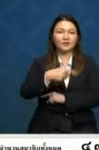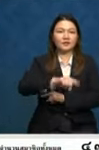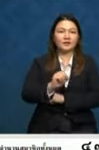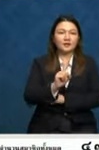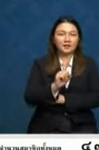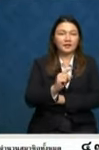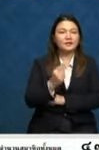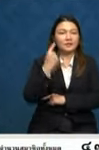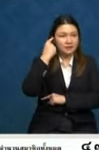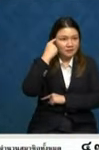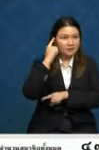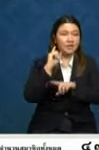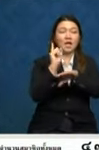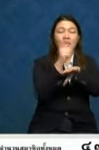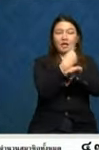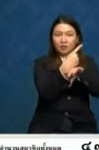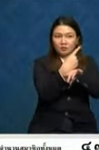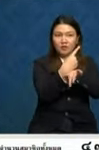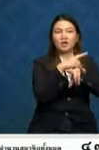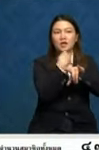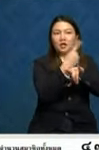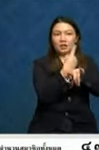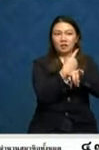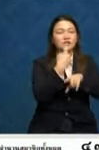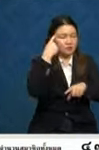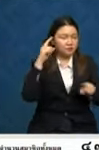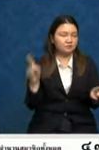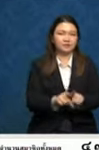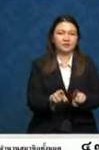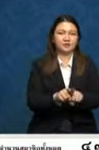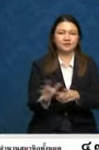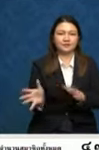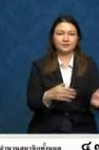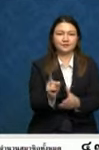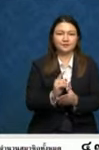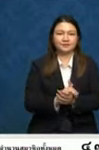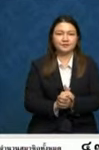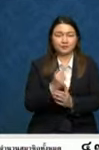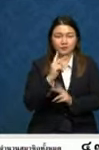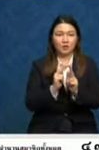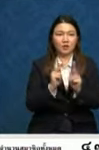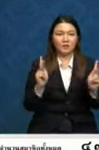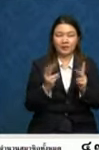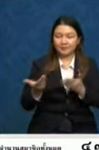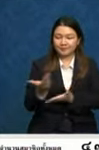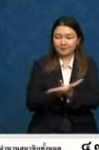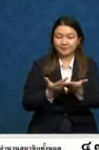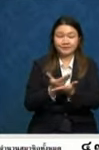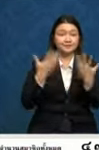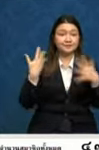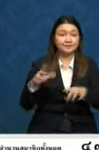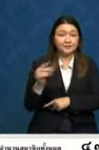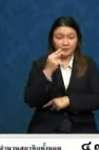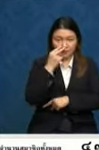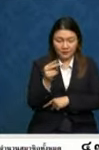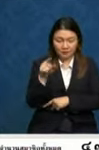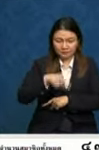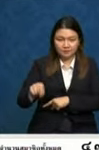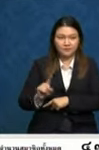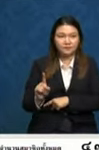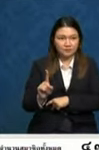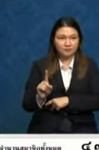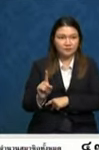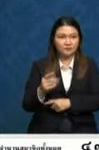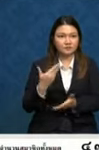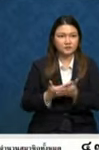หลักคิดหลักเกณฑ์ในลักษณะเดียวกันนะครับเพราะฉะนั้นทางกรรมาธิการได้พิจารณาแล้วจึงเห็นว่าการ